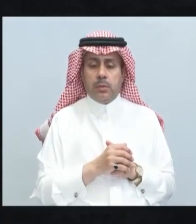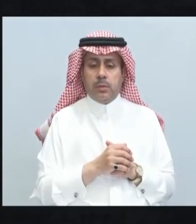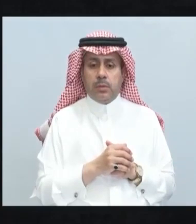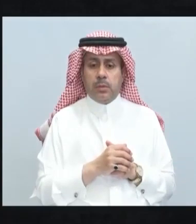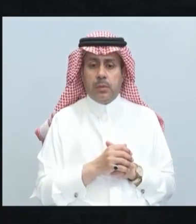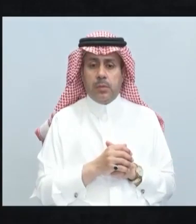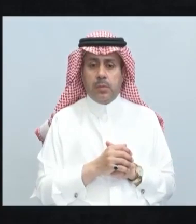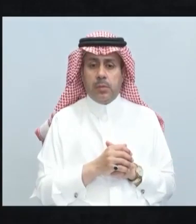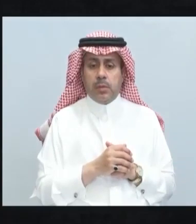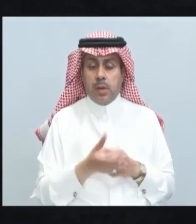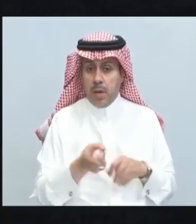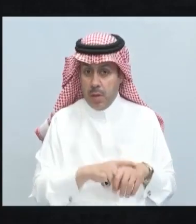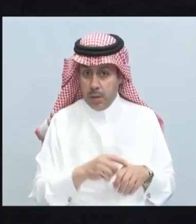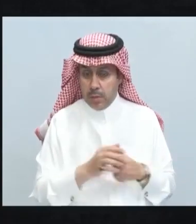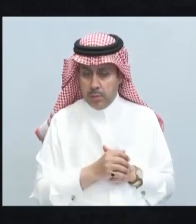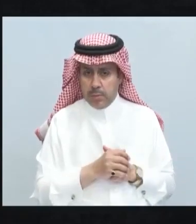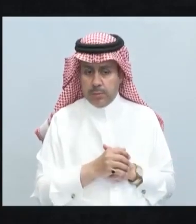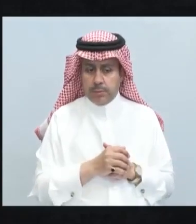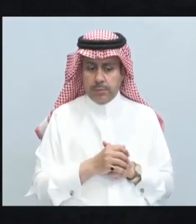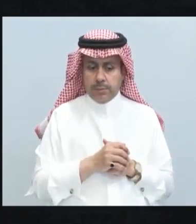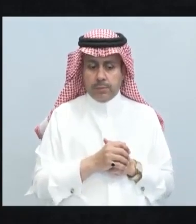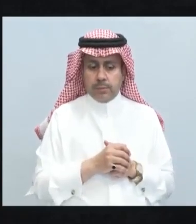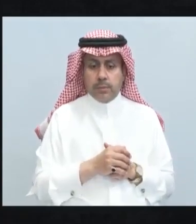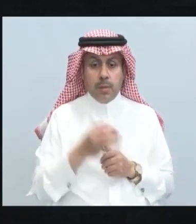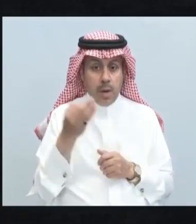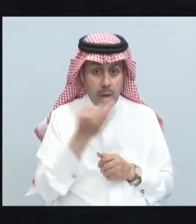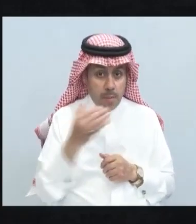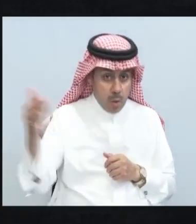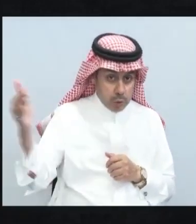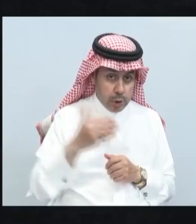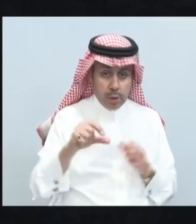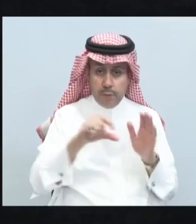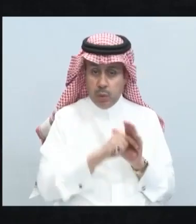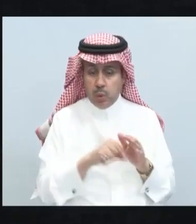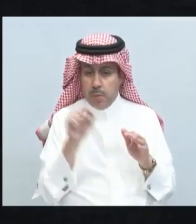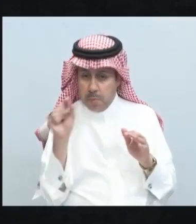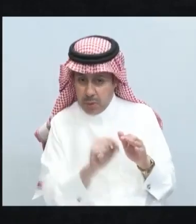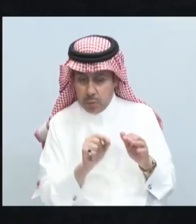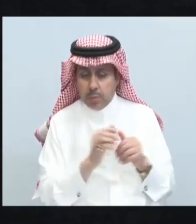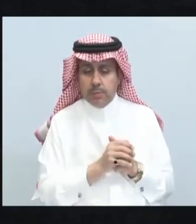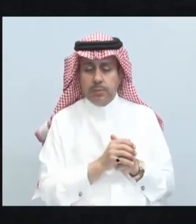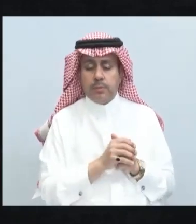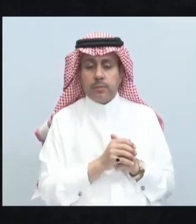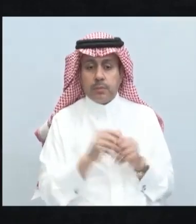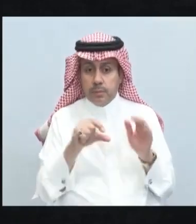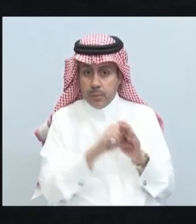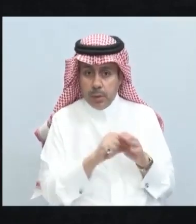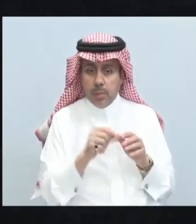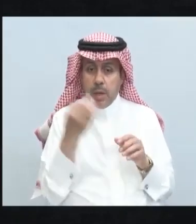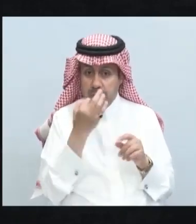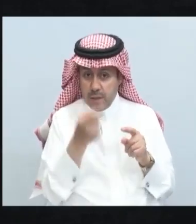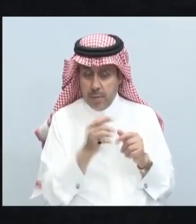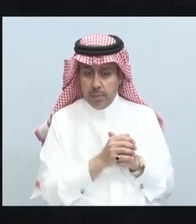هذا كذلك كلمه وردت في صوره مكسوره وفي صوره اخرى نفس